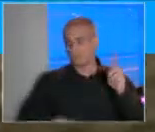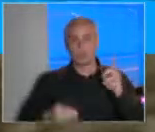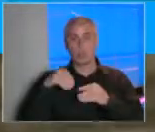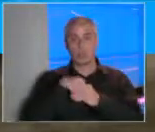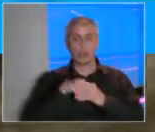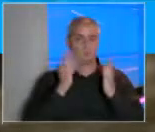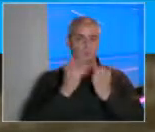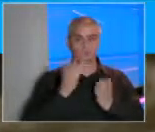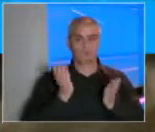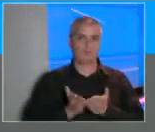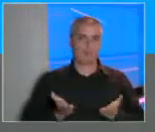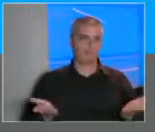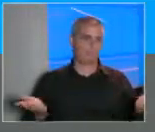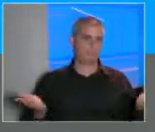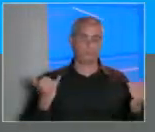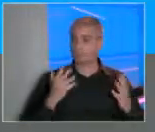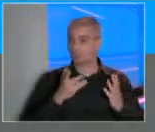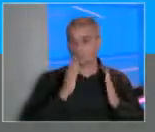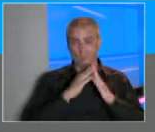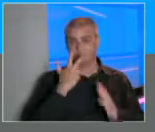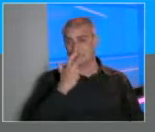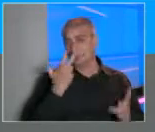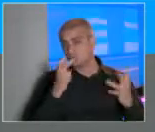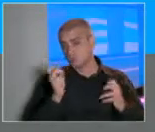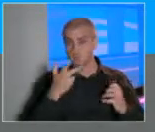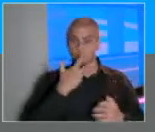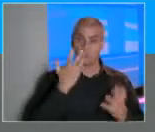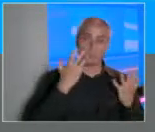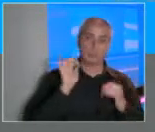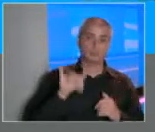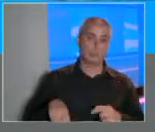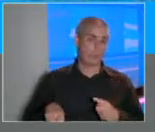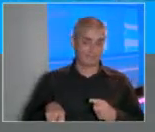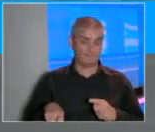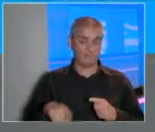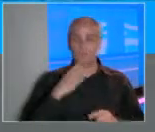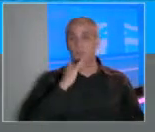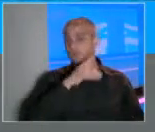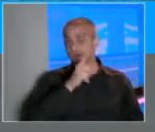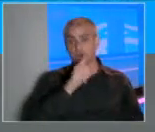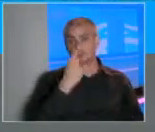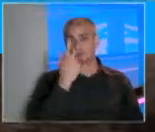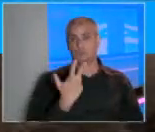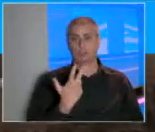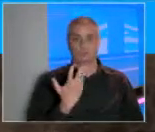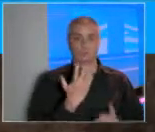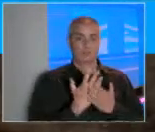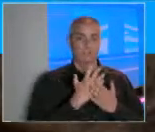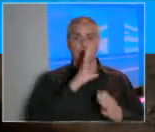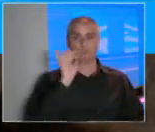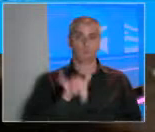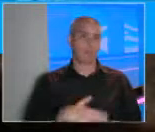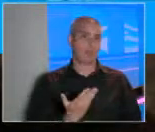שבע ואילת. מעניין. שם גרים בערך 380, 390 אלף. כן, ויש שליש משטח זה כבר 500